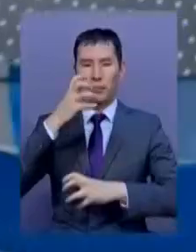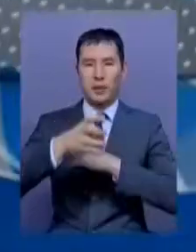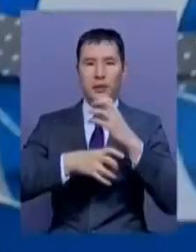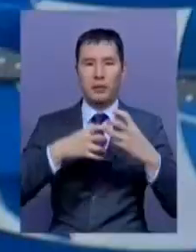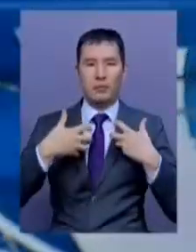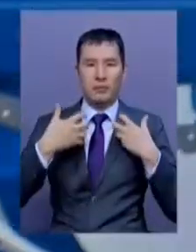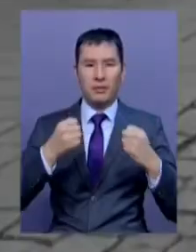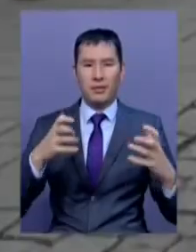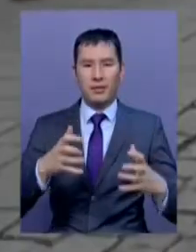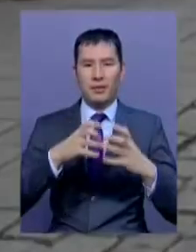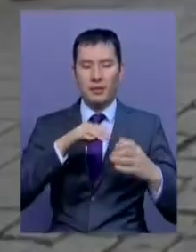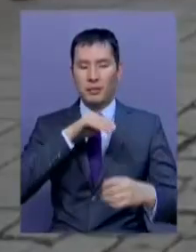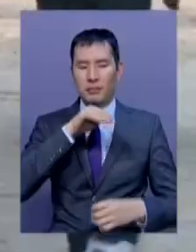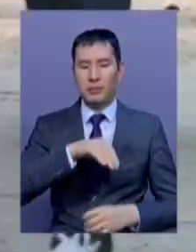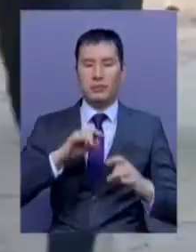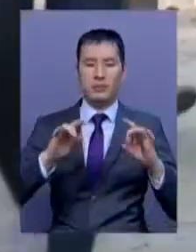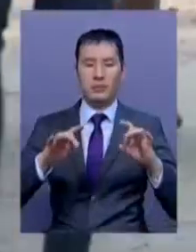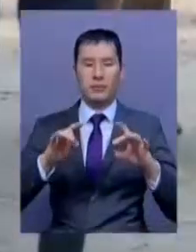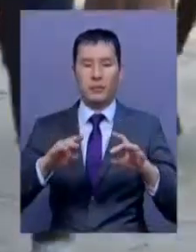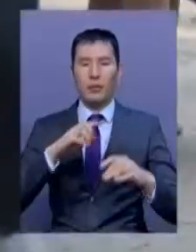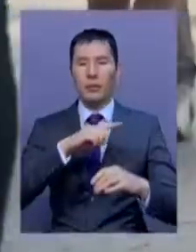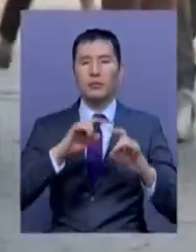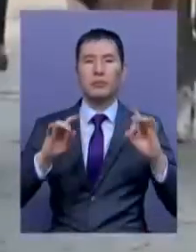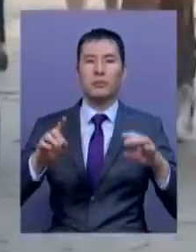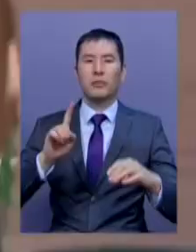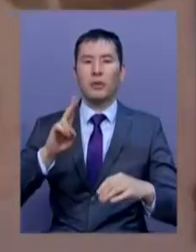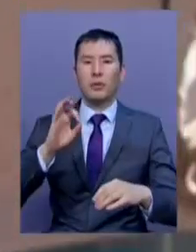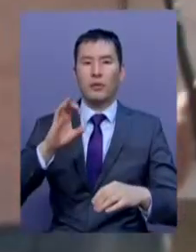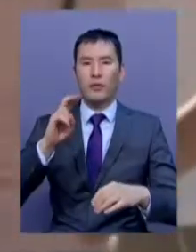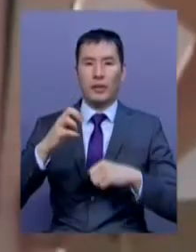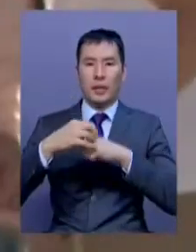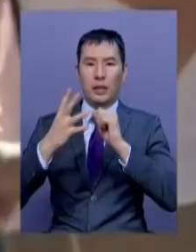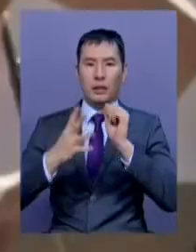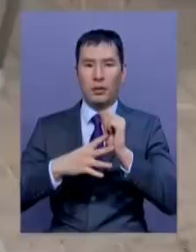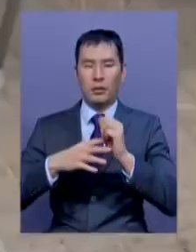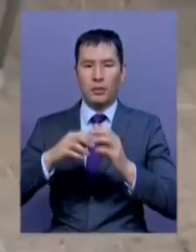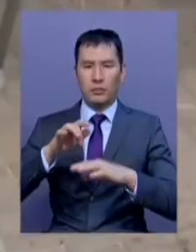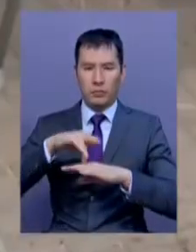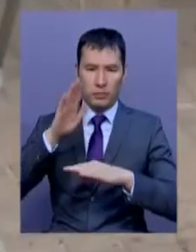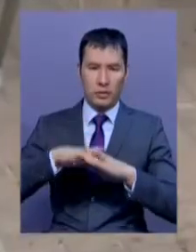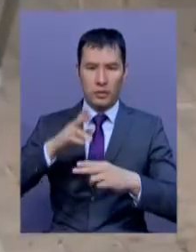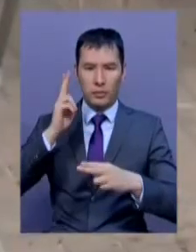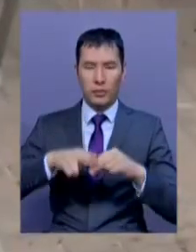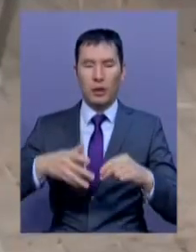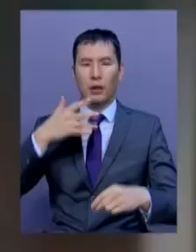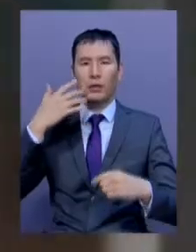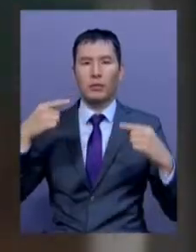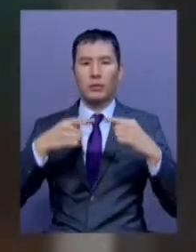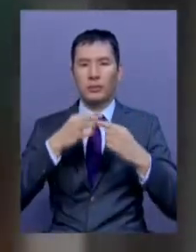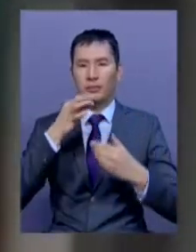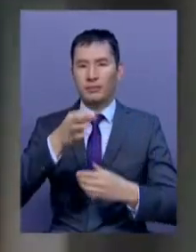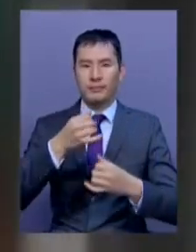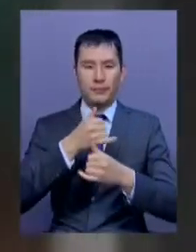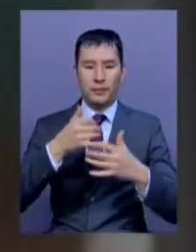денсаулық сақтау ұйымының сарапшылары жасап отыр. Олардың сөзінше, COVID-19-дың қашан тоқтайтынын дөп басып айту қиын. Ол үшін